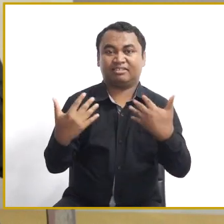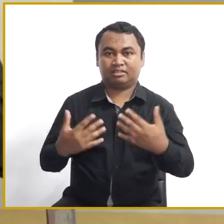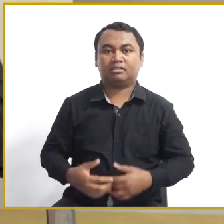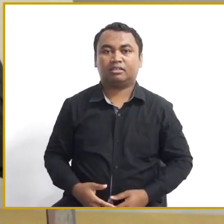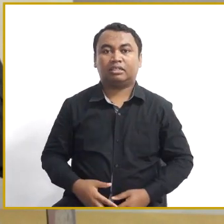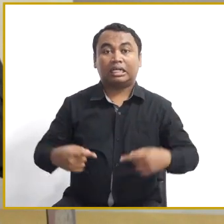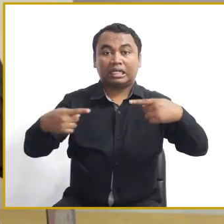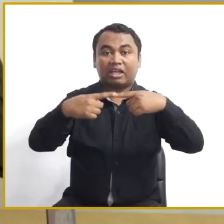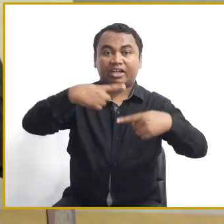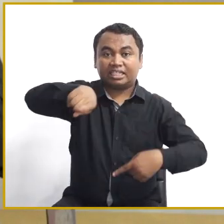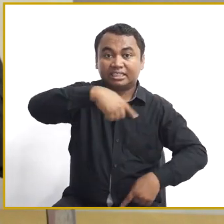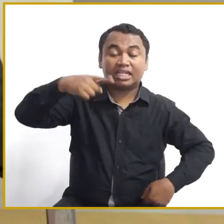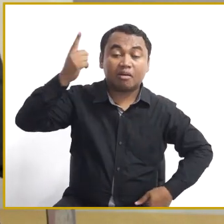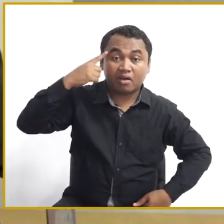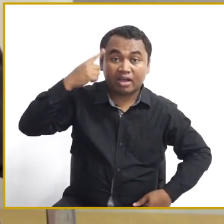100% ny